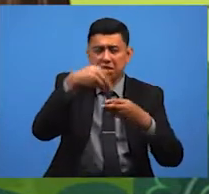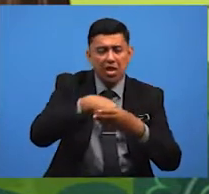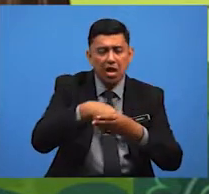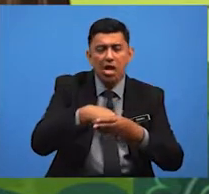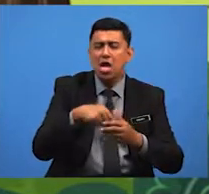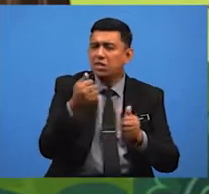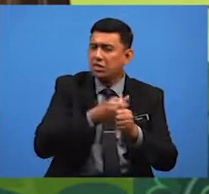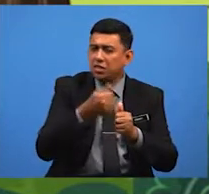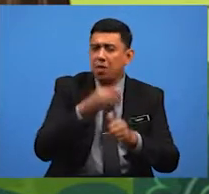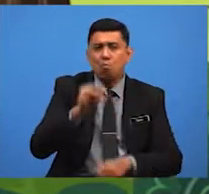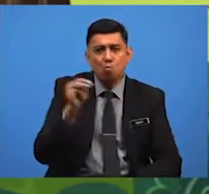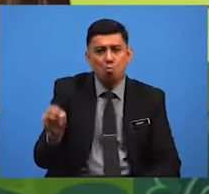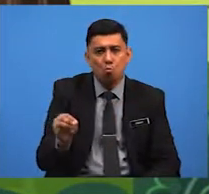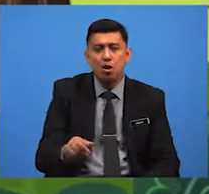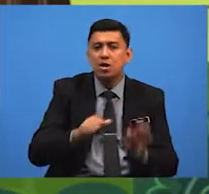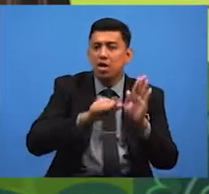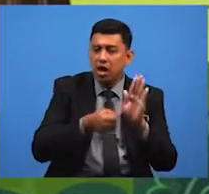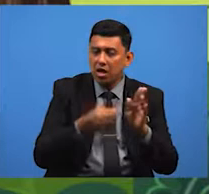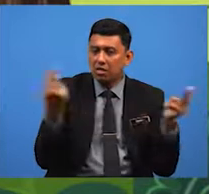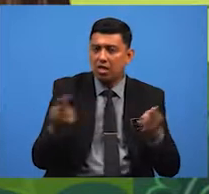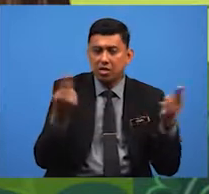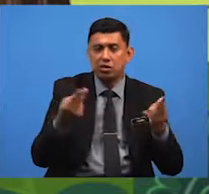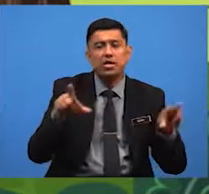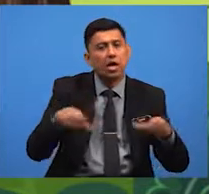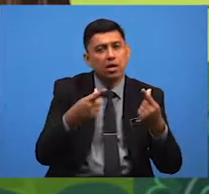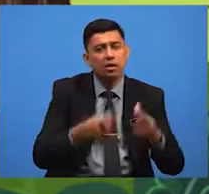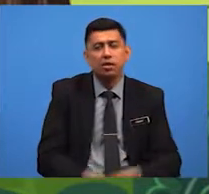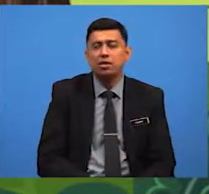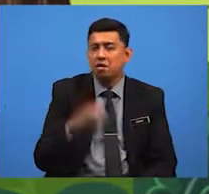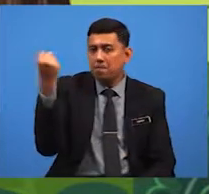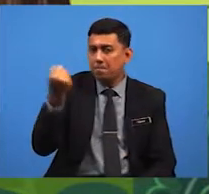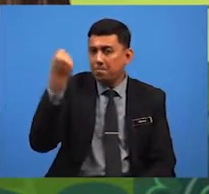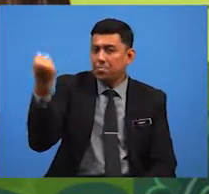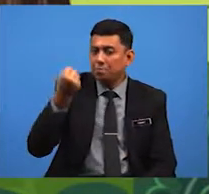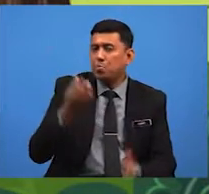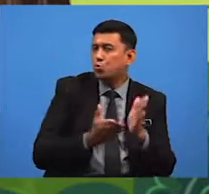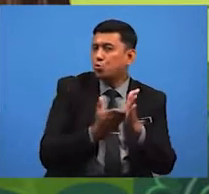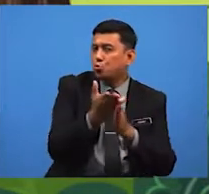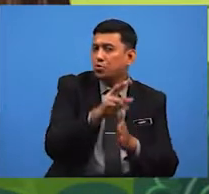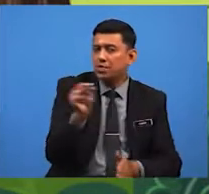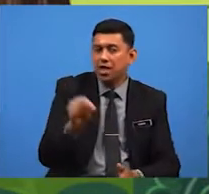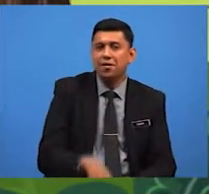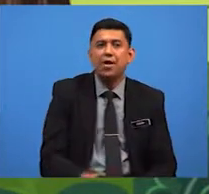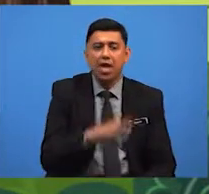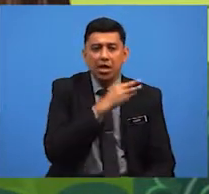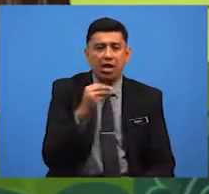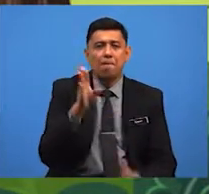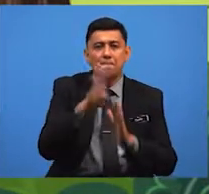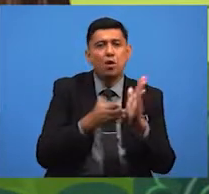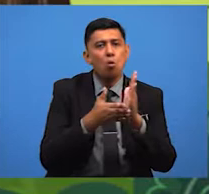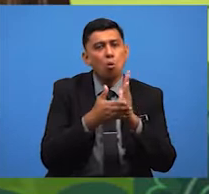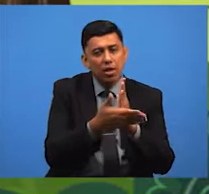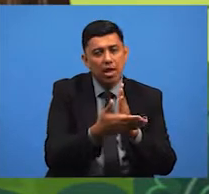diri setiap murid agar usaha yang dilakukan sentiasa berterusan dan